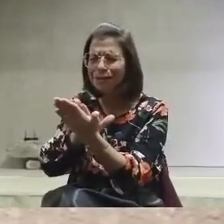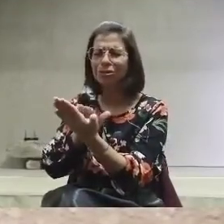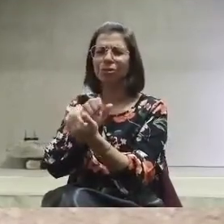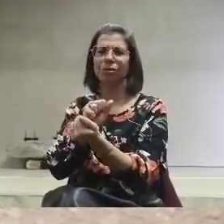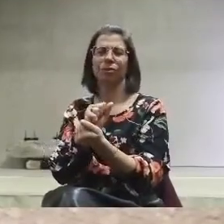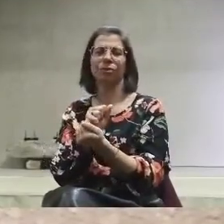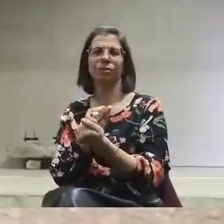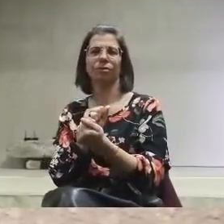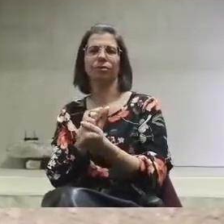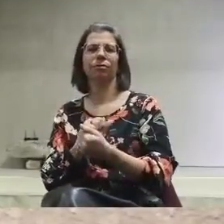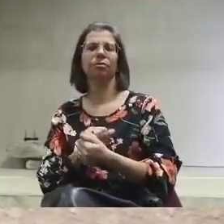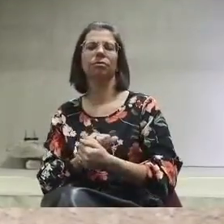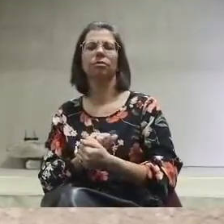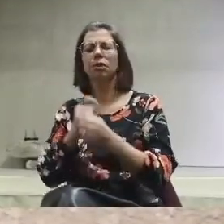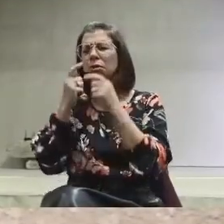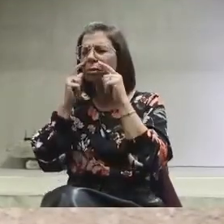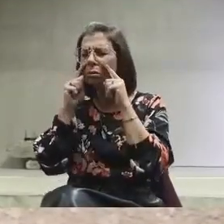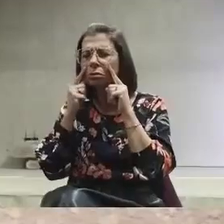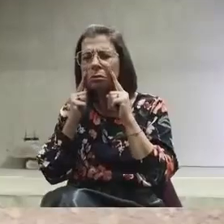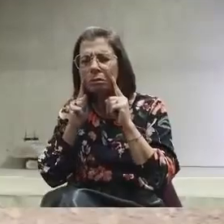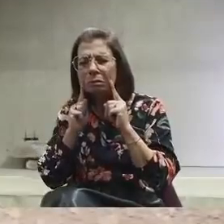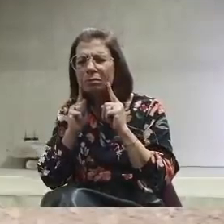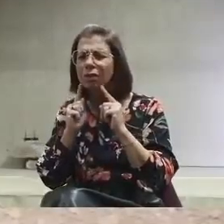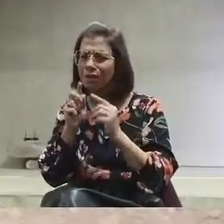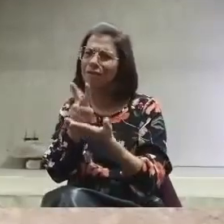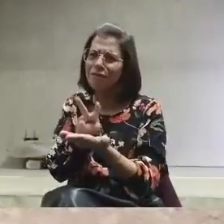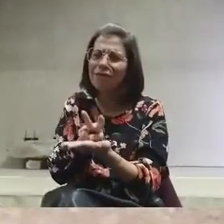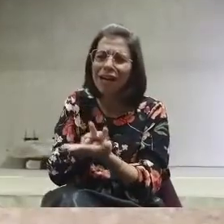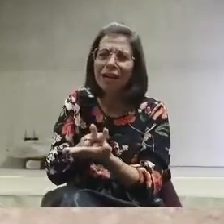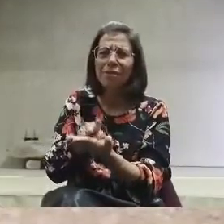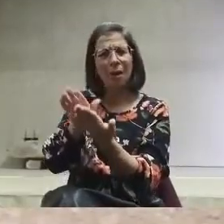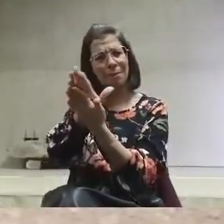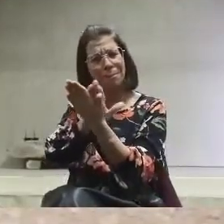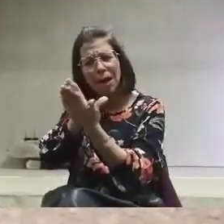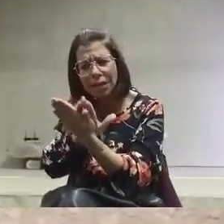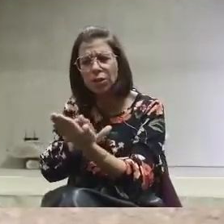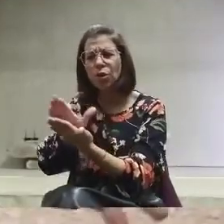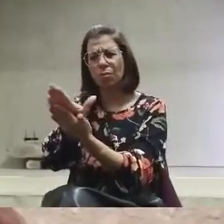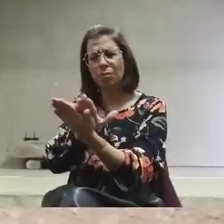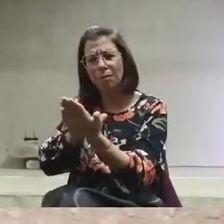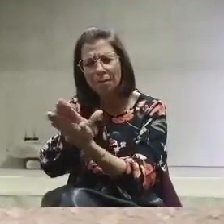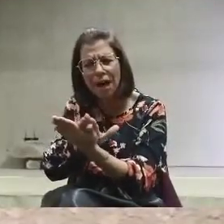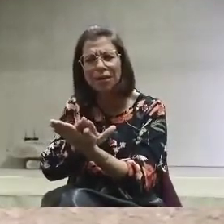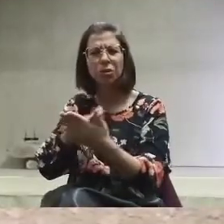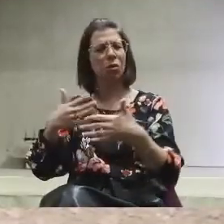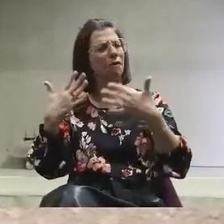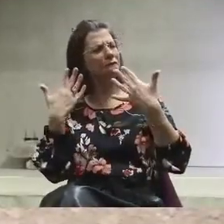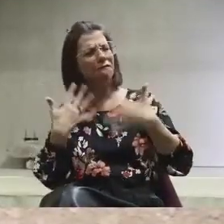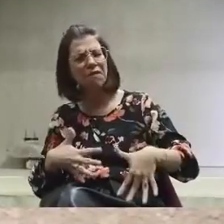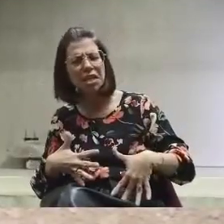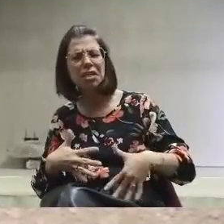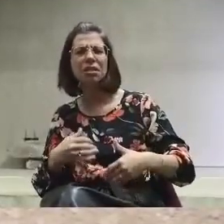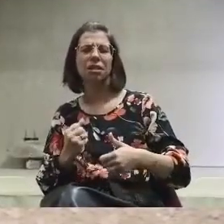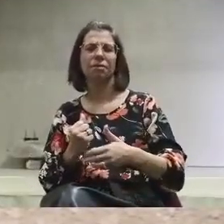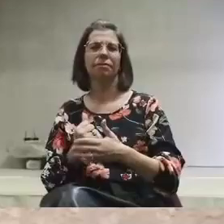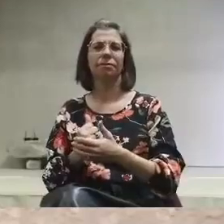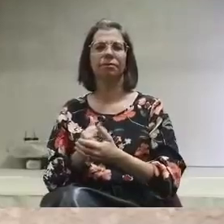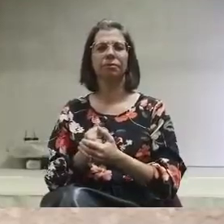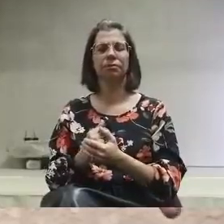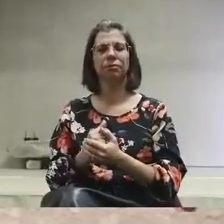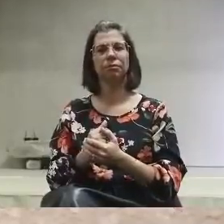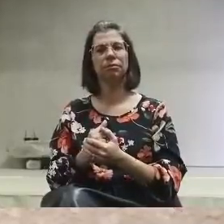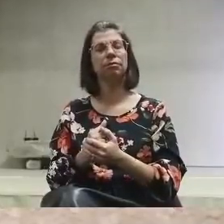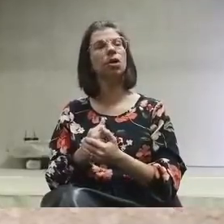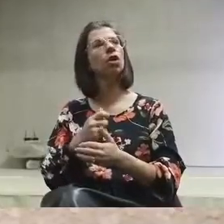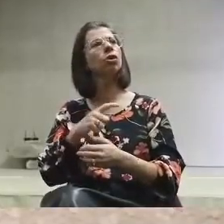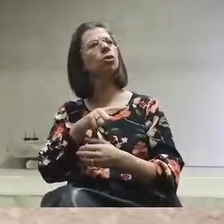tribunal, il pleure sincèrement, pardon, pardon, je ne recommencerai plus jamais. Et